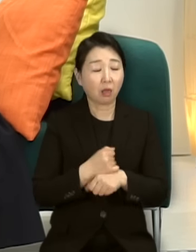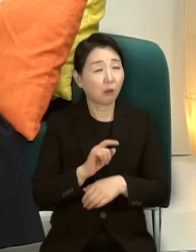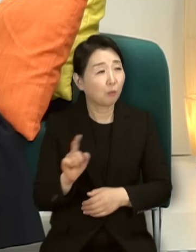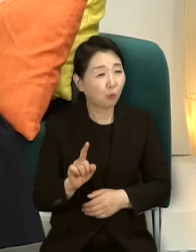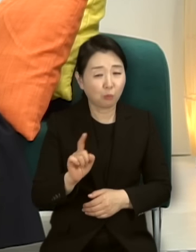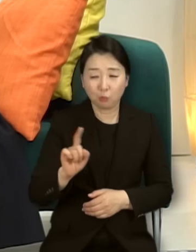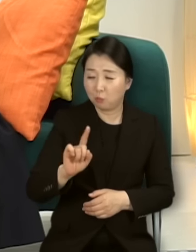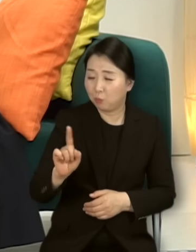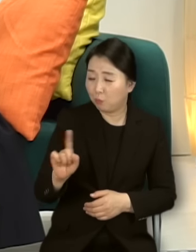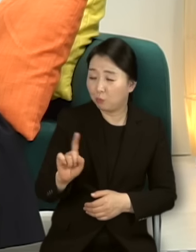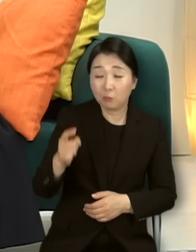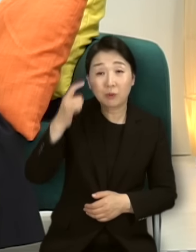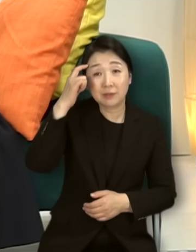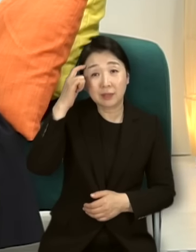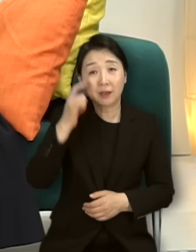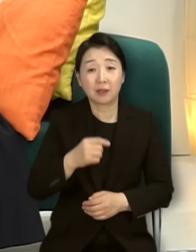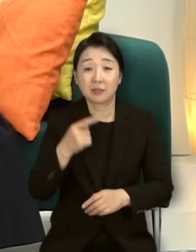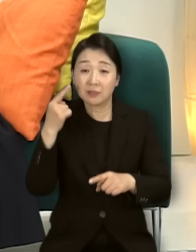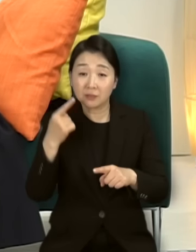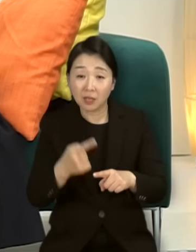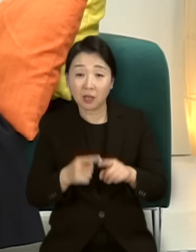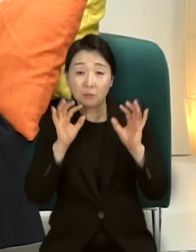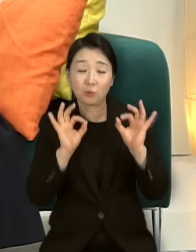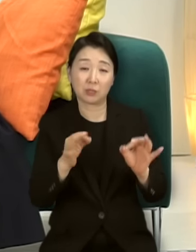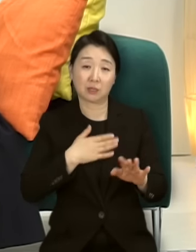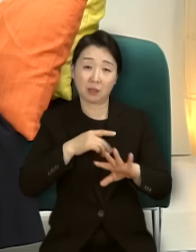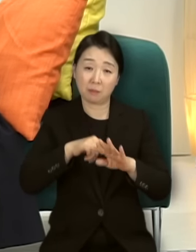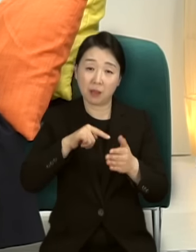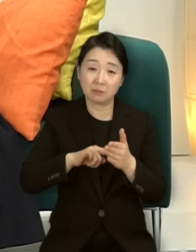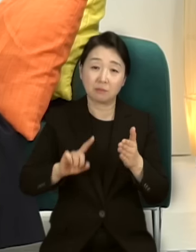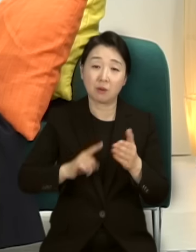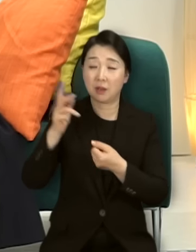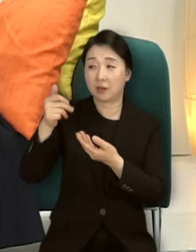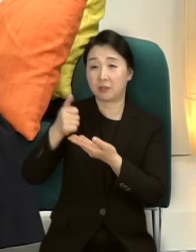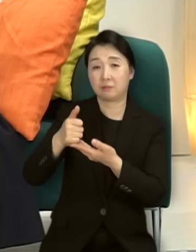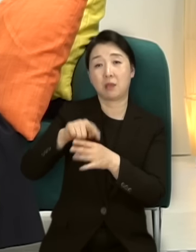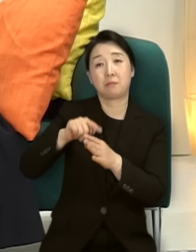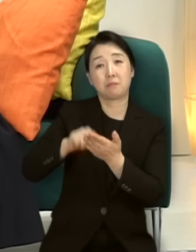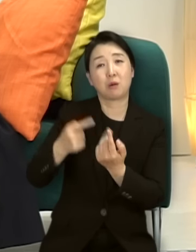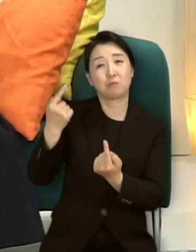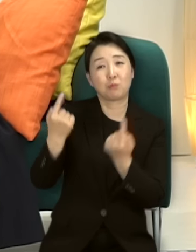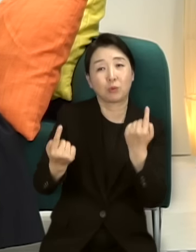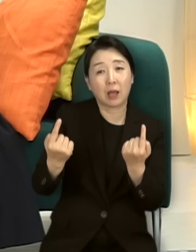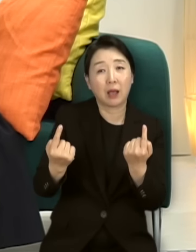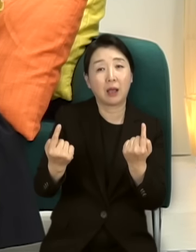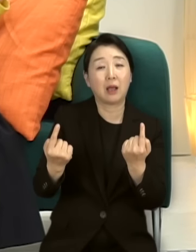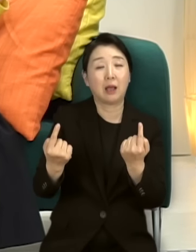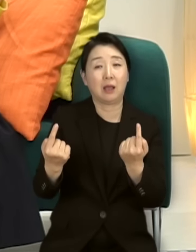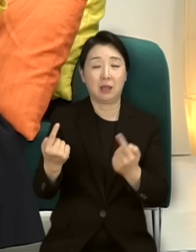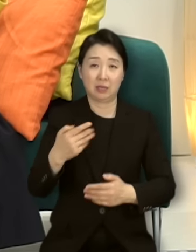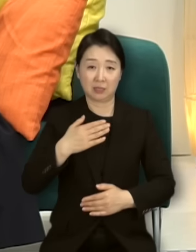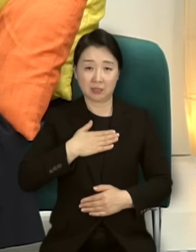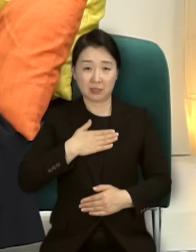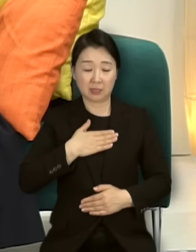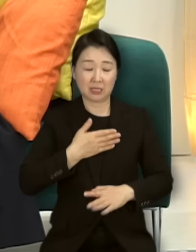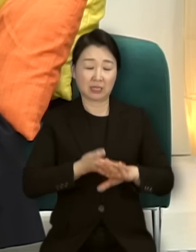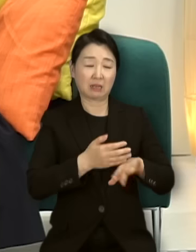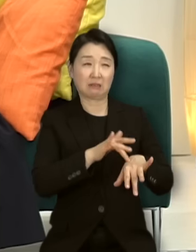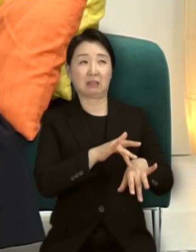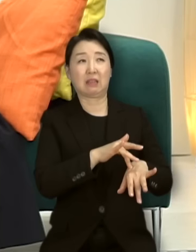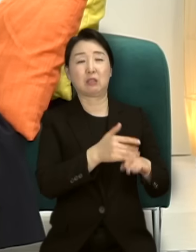뭐하는 짓인가 뭐하는 짓인가 그러다 보니까 내 마음속에 하나님의 마음보다 일단은 이제